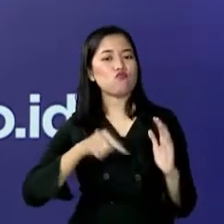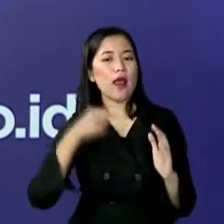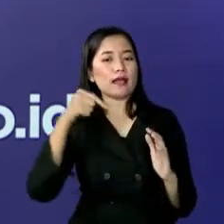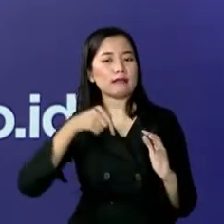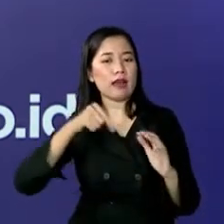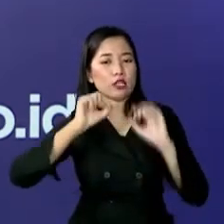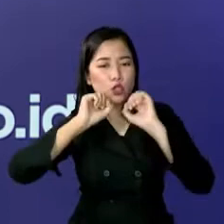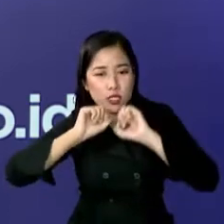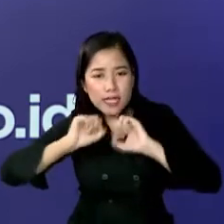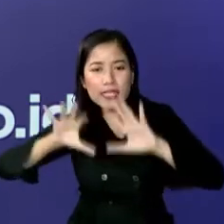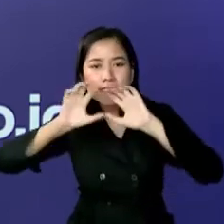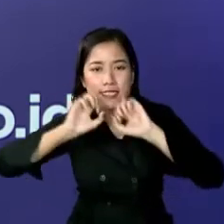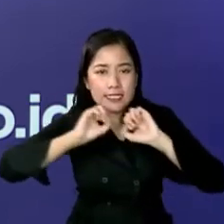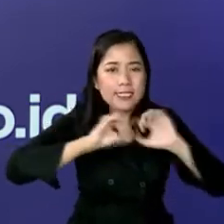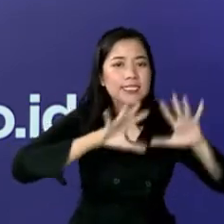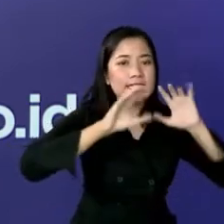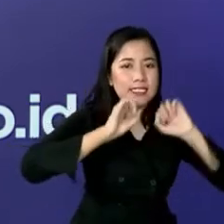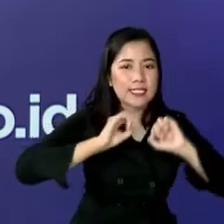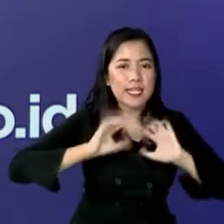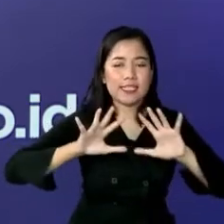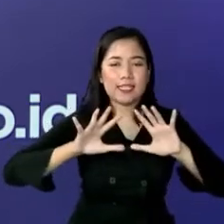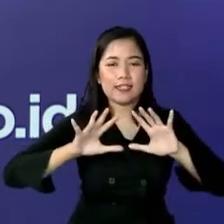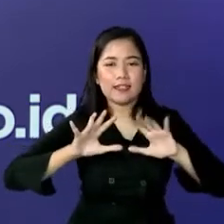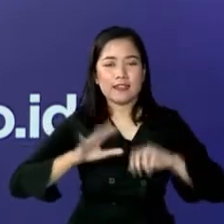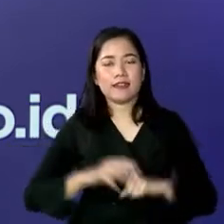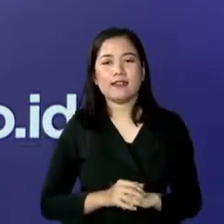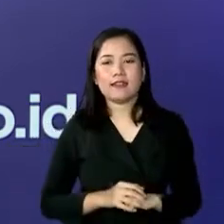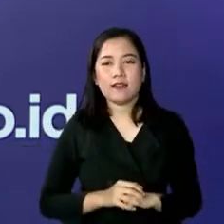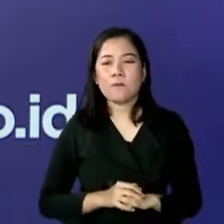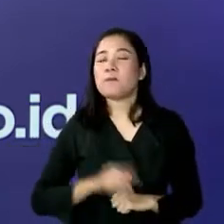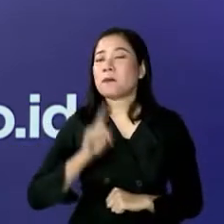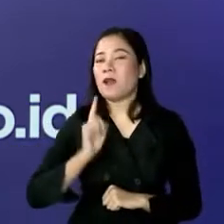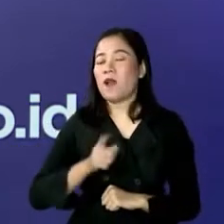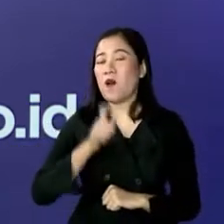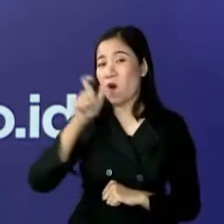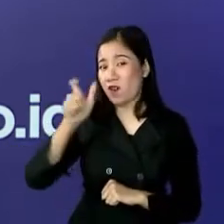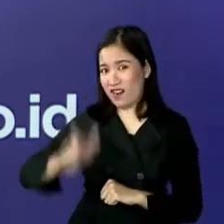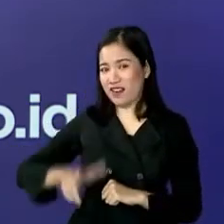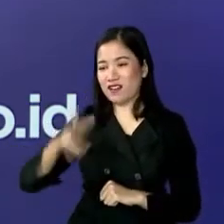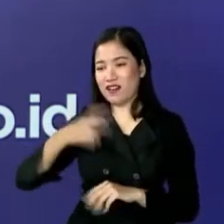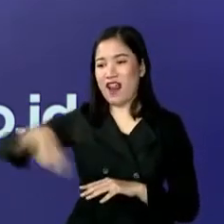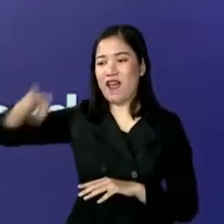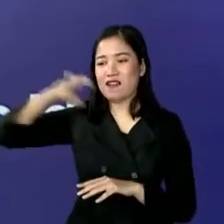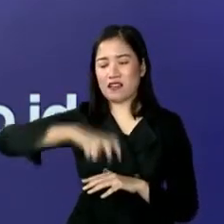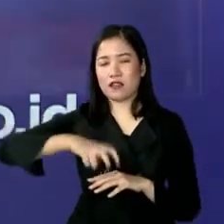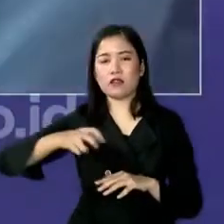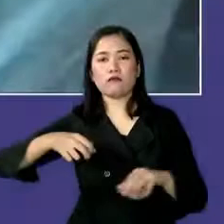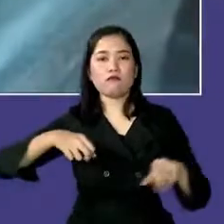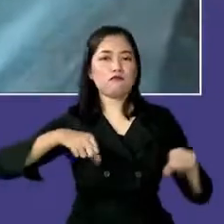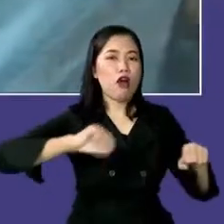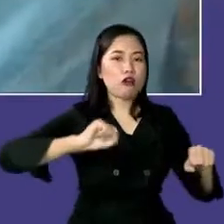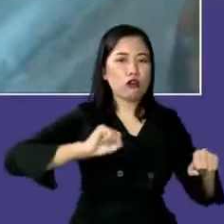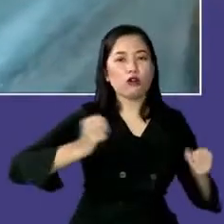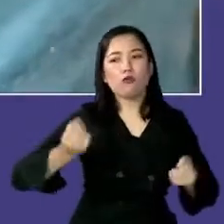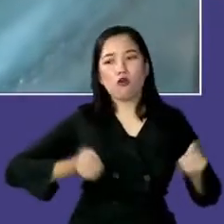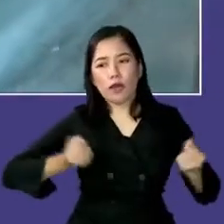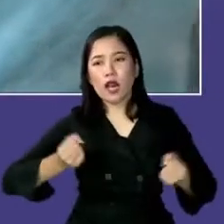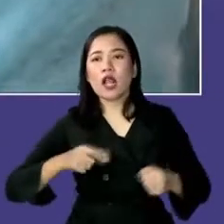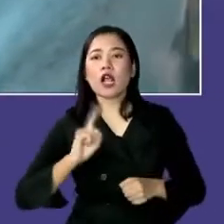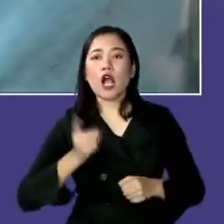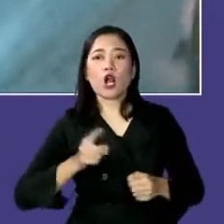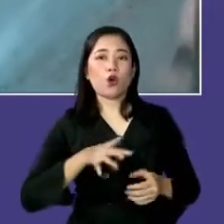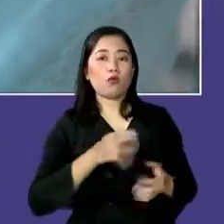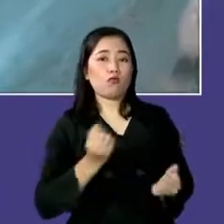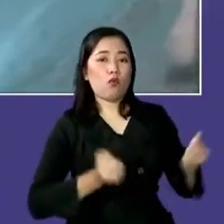sosialisasikan kepada masyarakat bahwa kalau orang naik kendaraan misalnya kalau kendaraannya